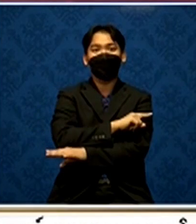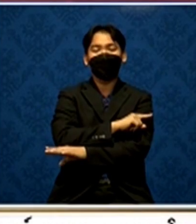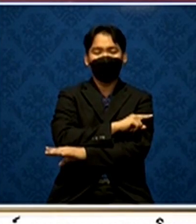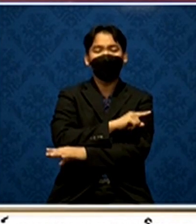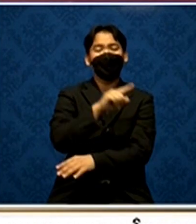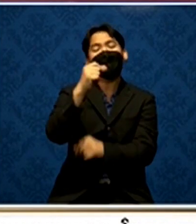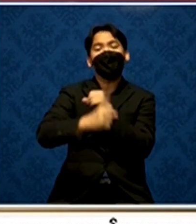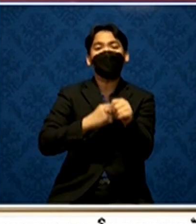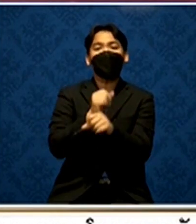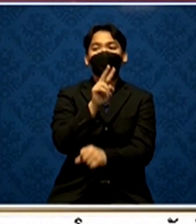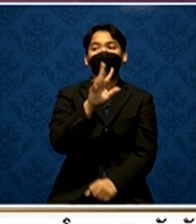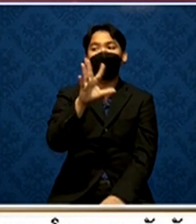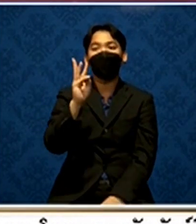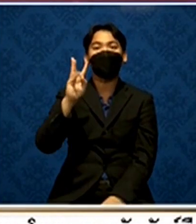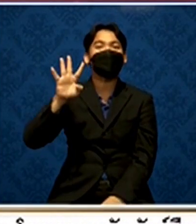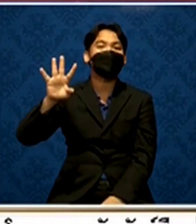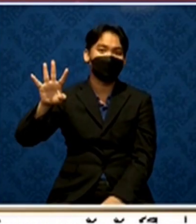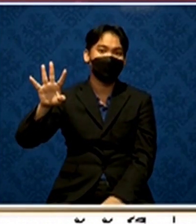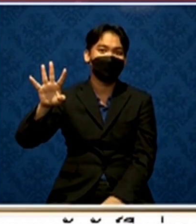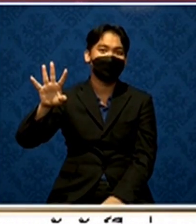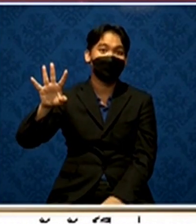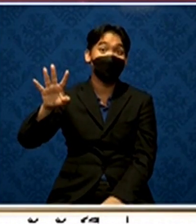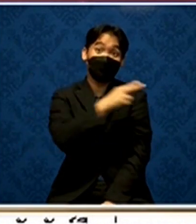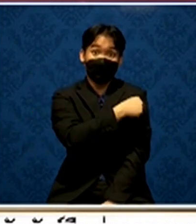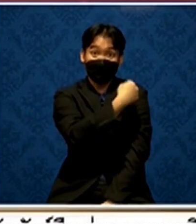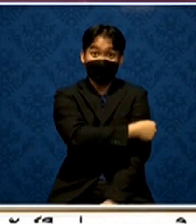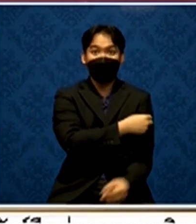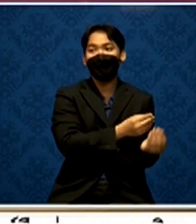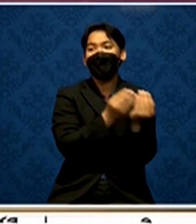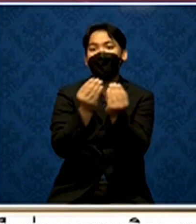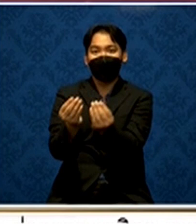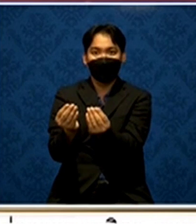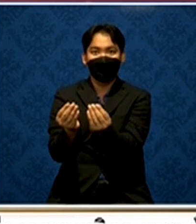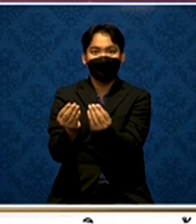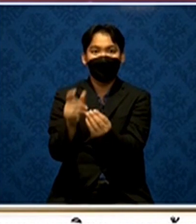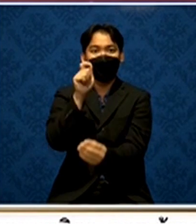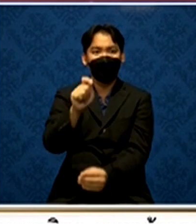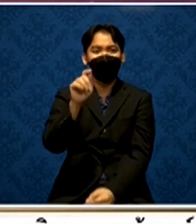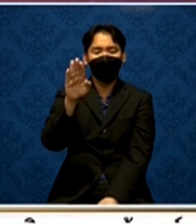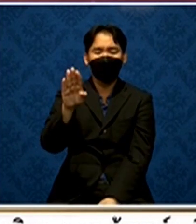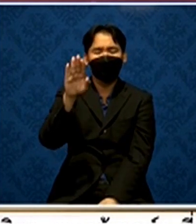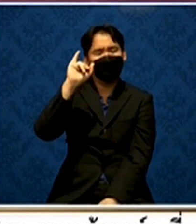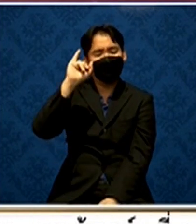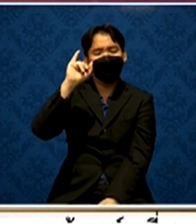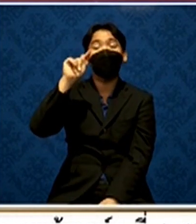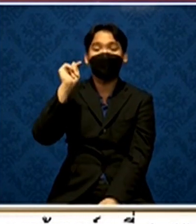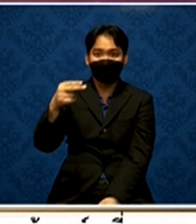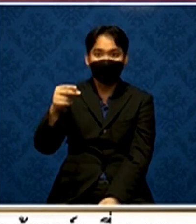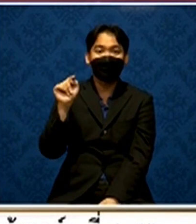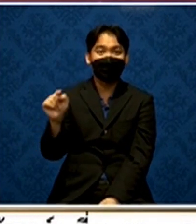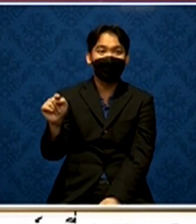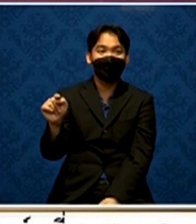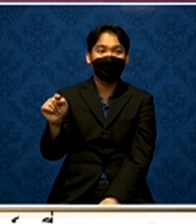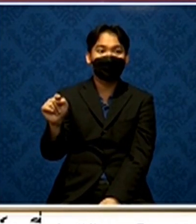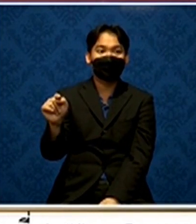2564มีประกาศคณะกรรมการกระจายอำนาจให้องค์กรปกครองส่วนท้องถิ่นเรื่องหลักเกณฑ์และขั้นตอนการถ่ายโอนภารกิจ